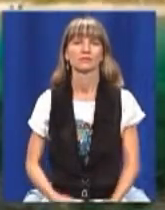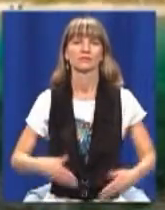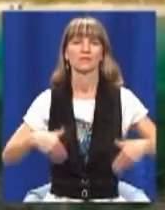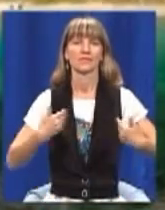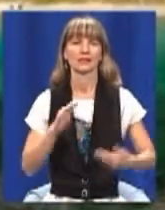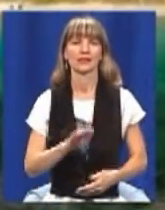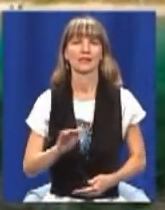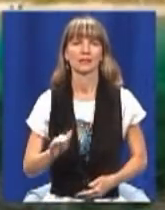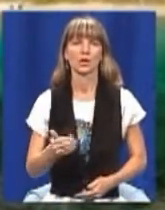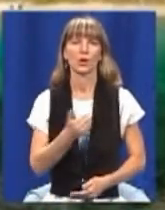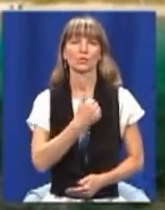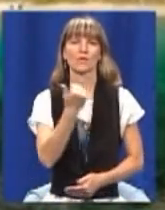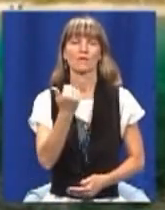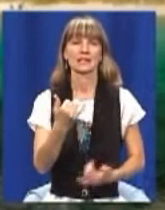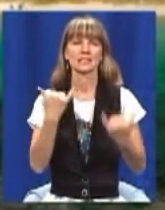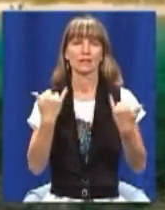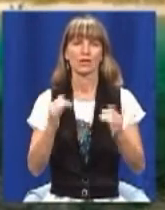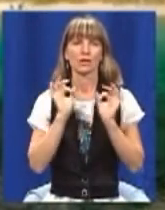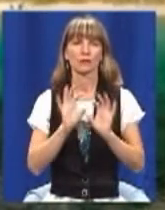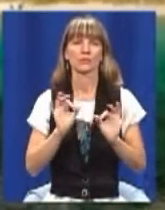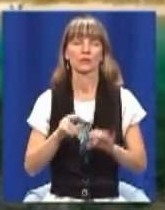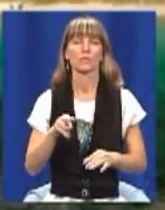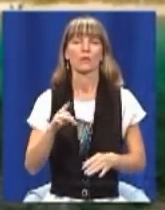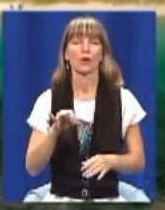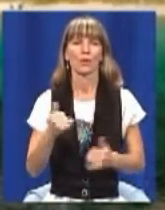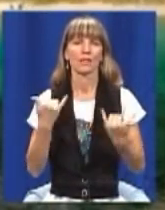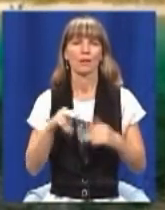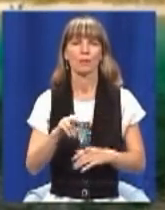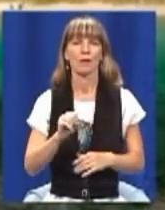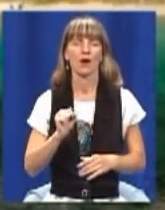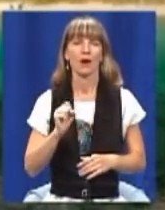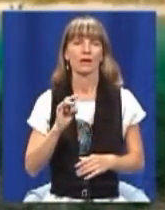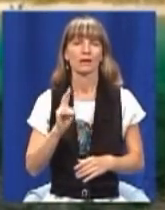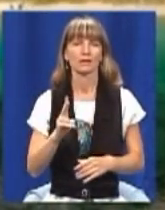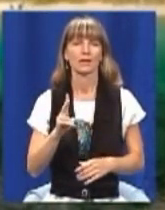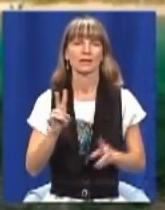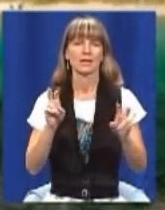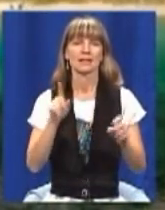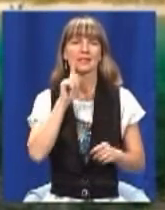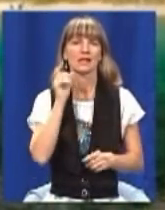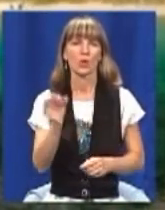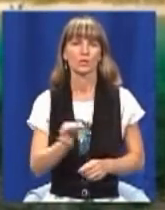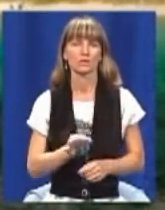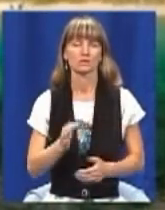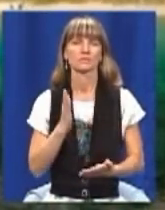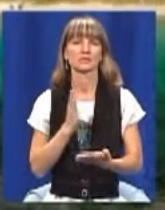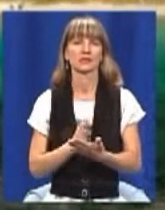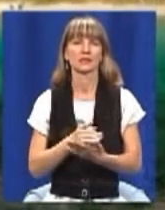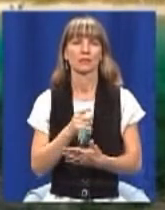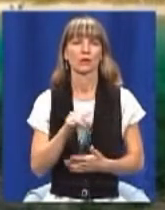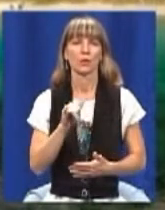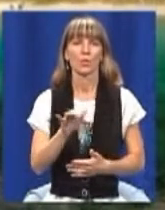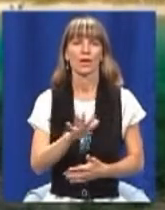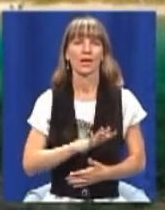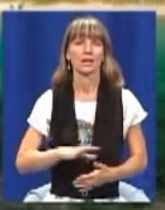Привіт, малеча! Хочу вам сьогодні розповісти про надзвичайний парк під назвою «Зелене озеро». Знаходиться він у